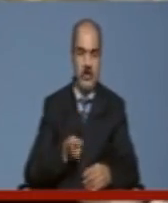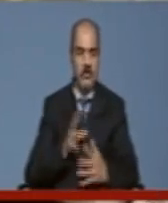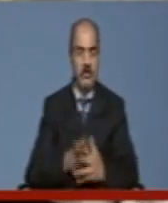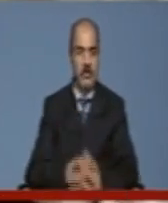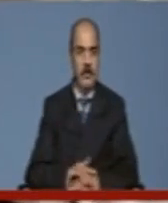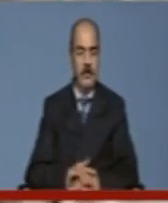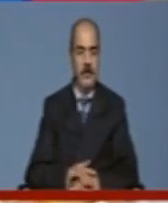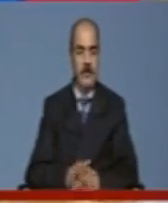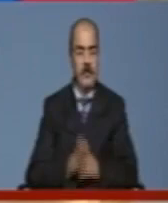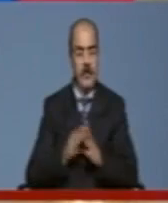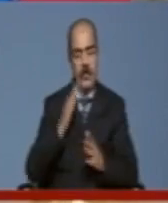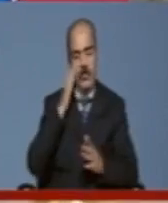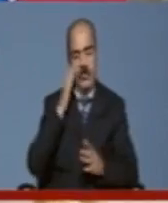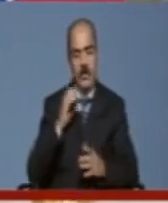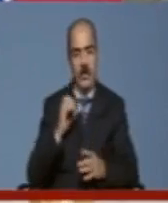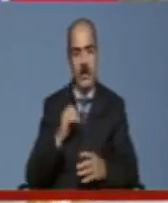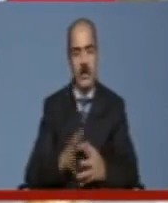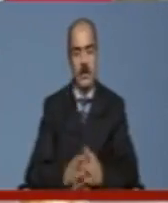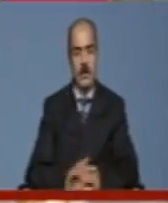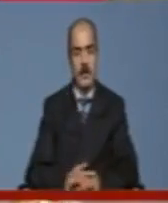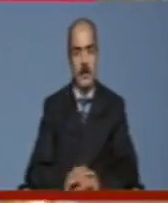القضايا. شكرا سيادة الرئيس.